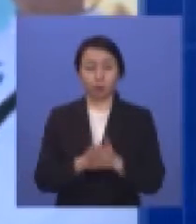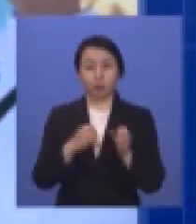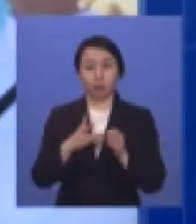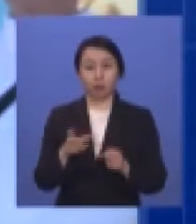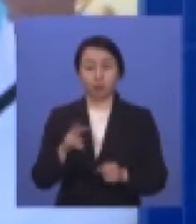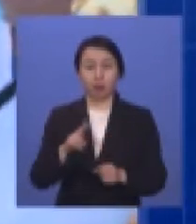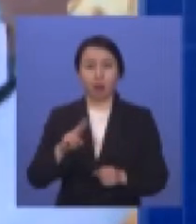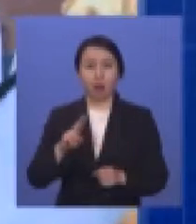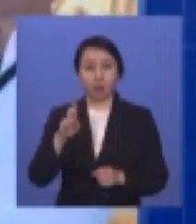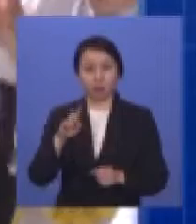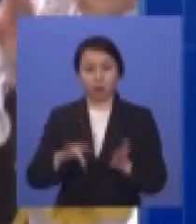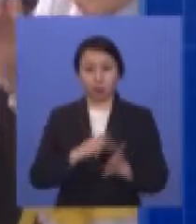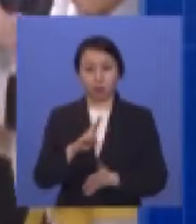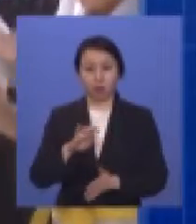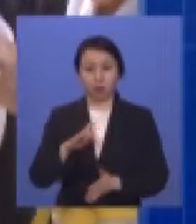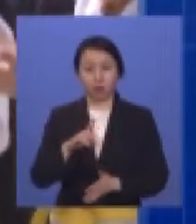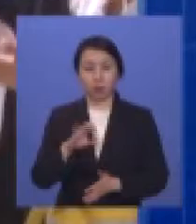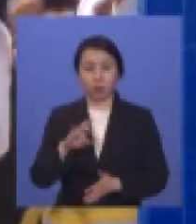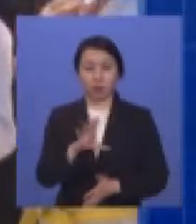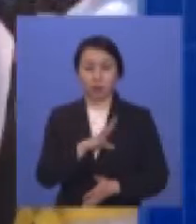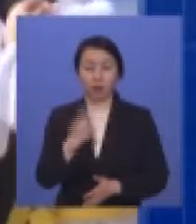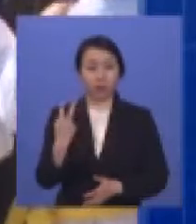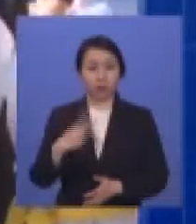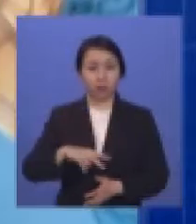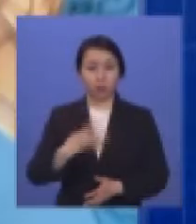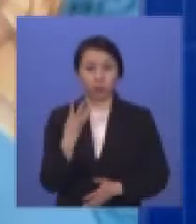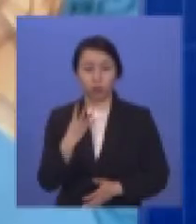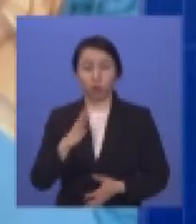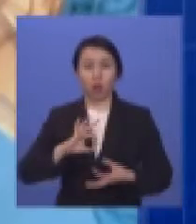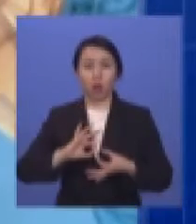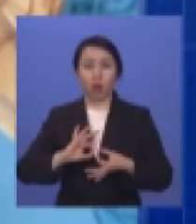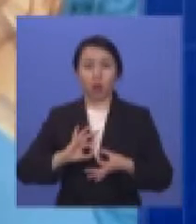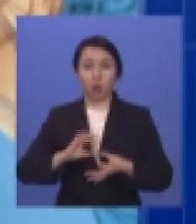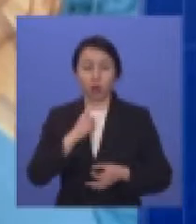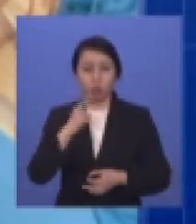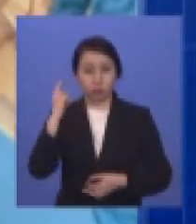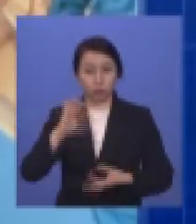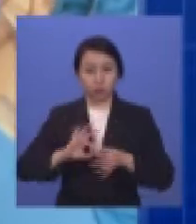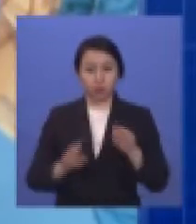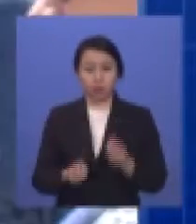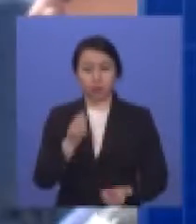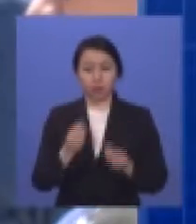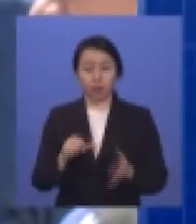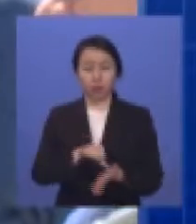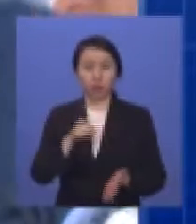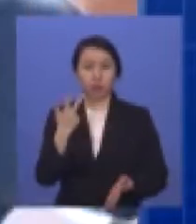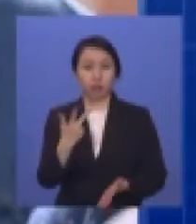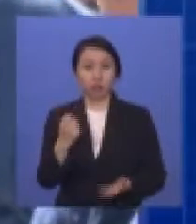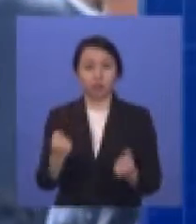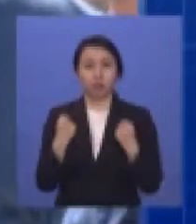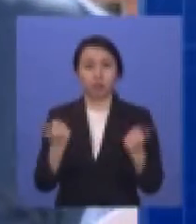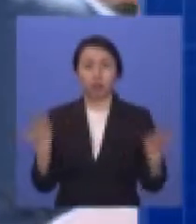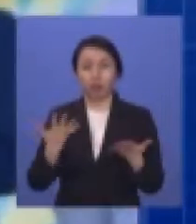мая в бразильском городе Кашиас-де-Сул прошли 24-е сурдолимпийские игры. Наш регион представляли трое спортсменов.